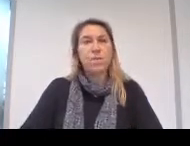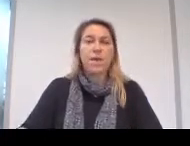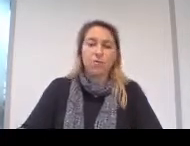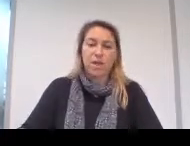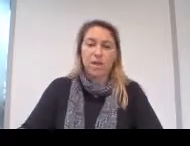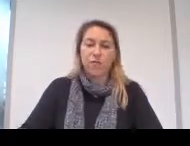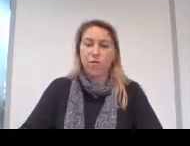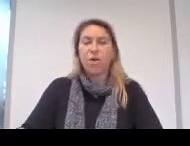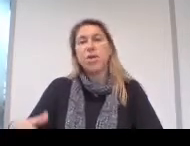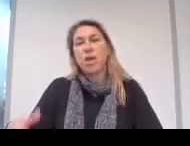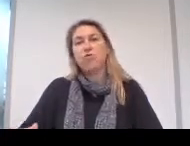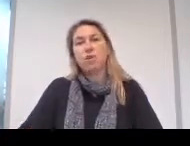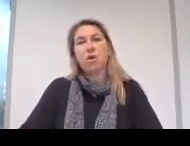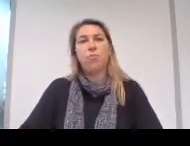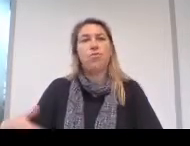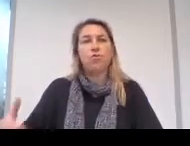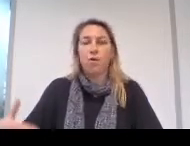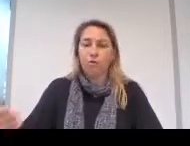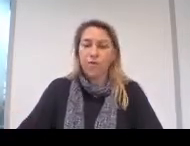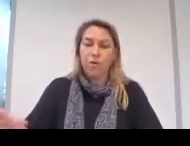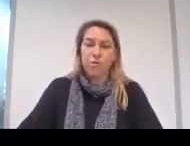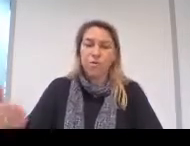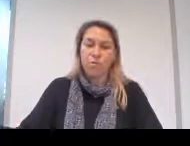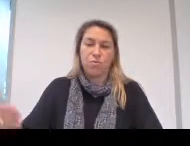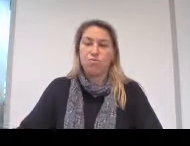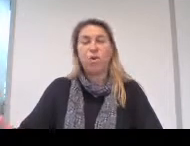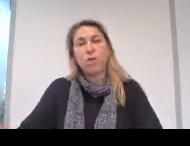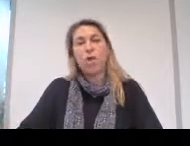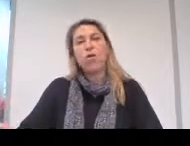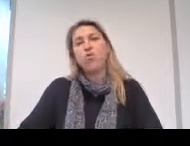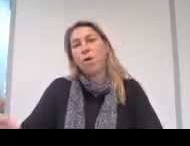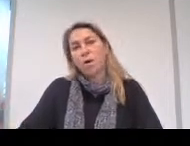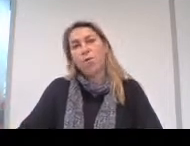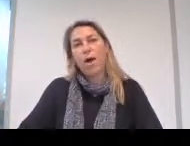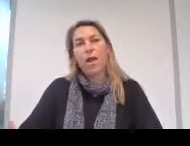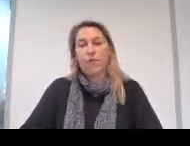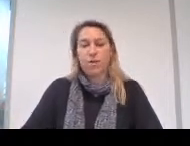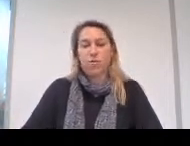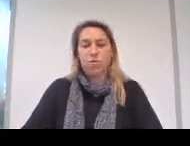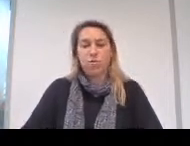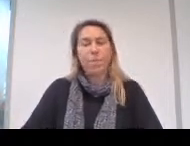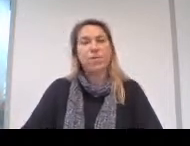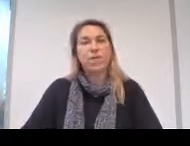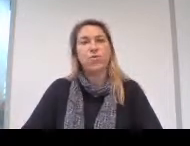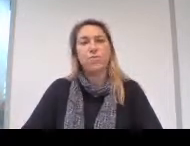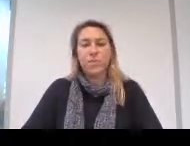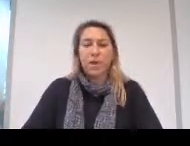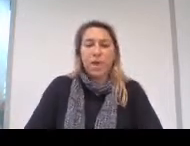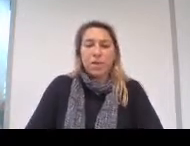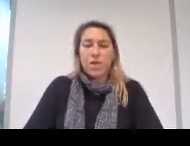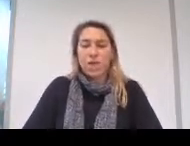seront transmises à nos intervenants qui tâcheront d'y répondre soit au fil du déroulé, soit encore à la fin de la